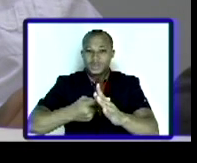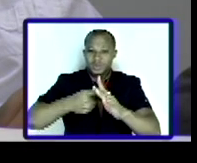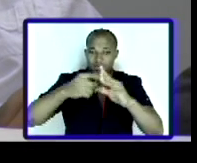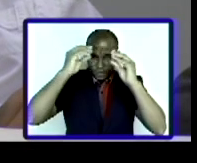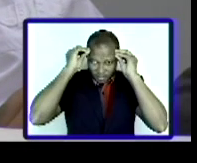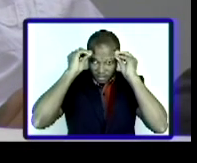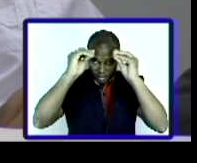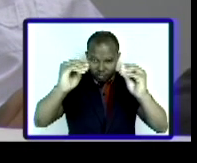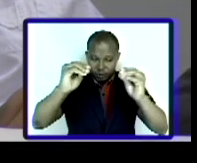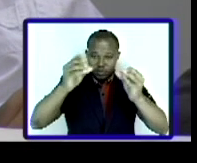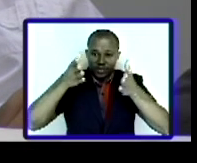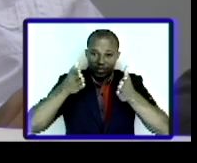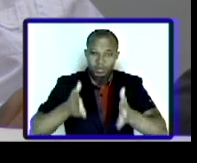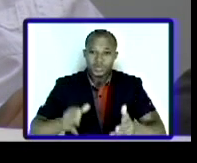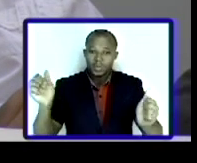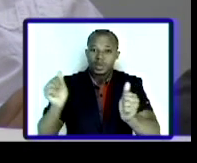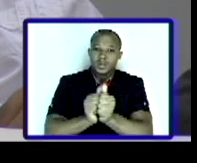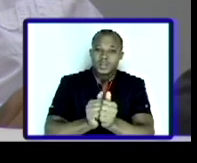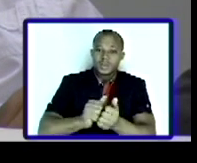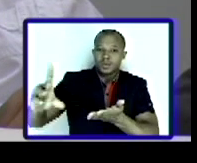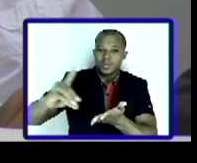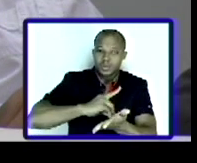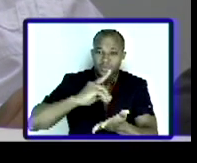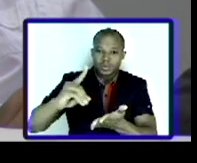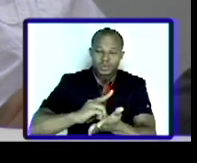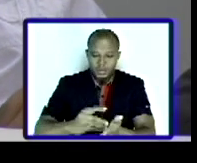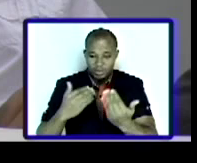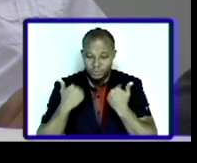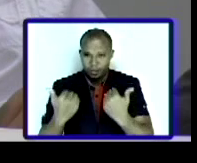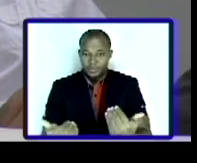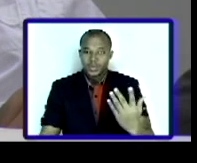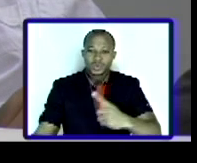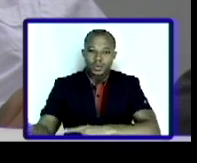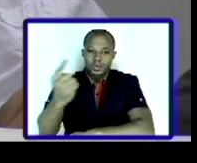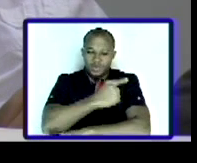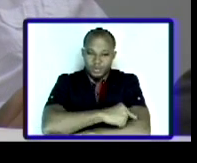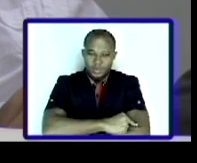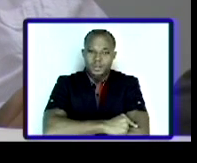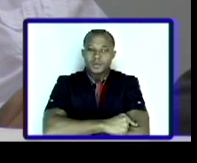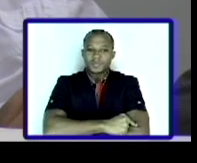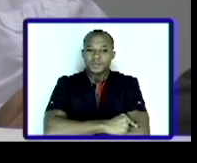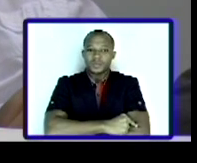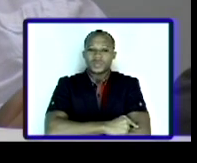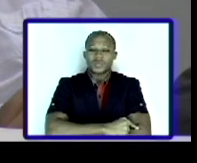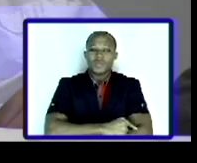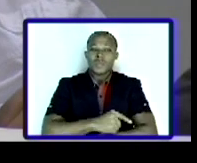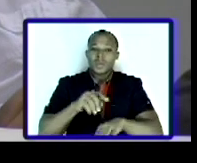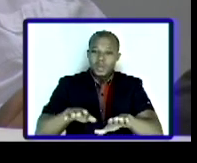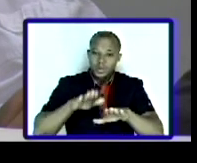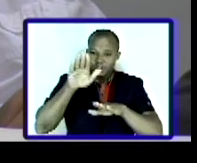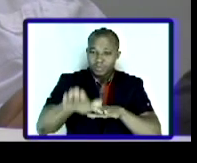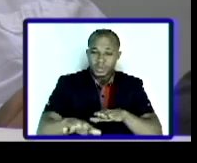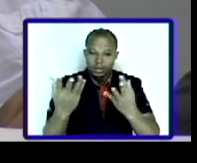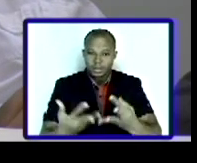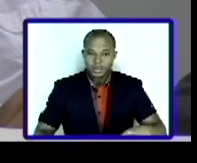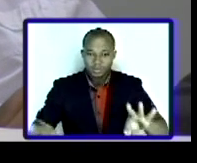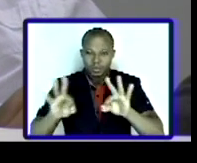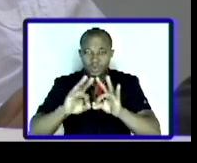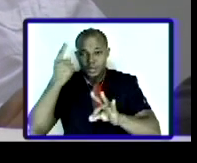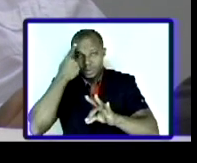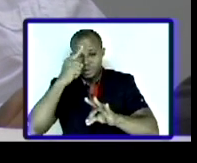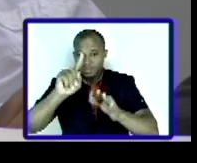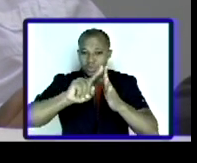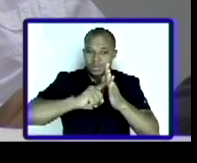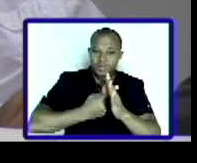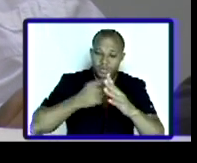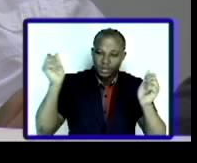formateurs en lien avec le dit module. Aujourd'hui, c'est un pas significatif que nous marquons